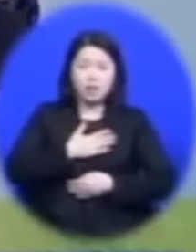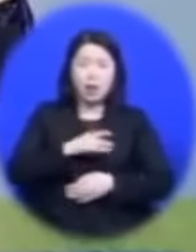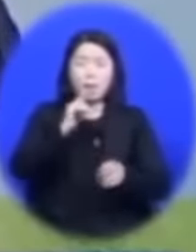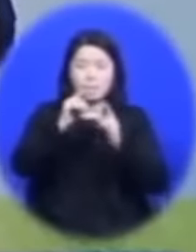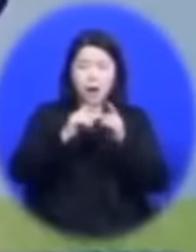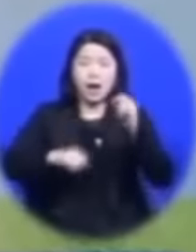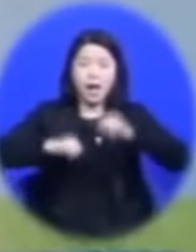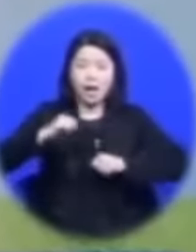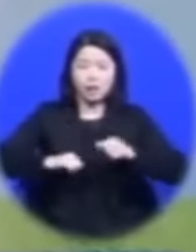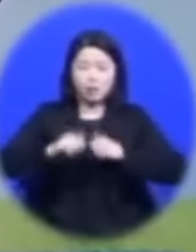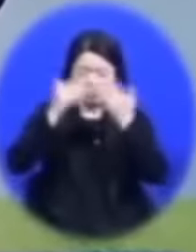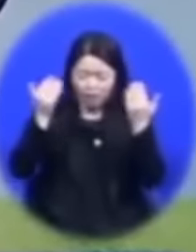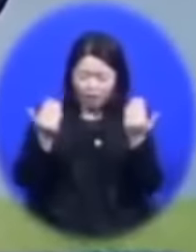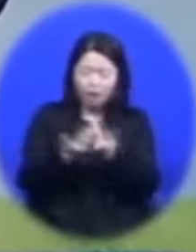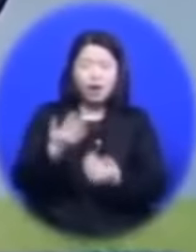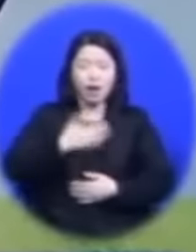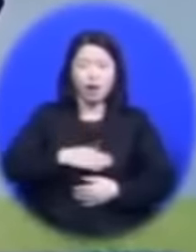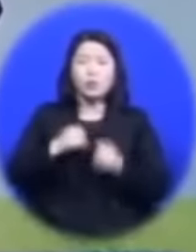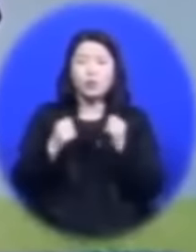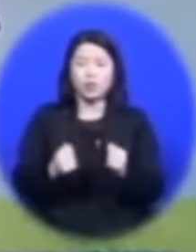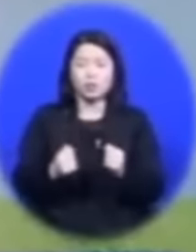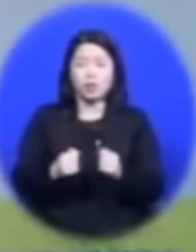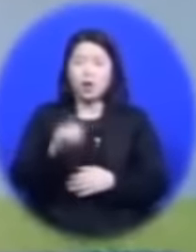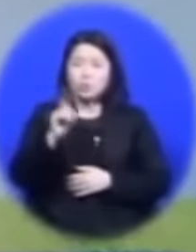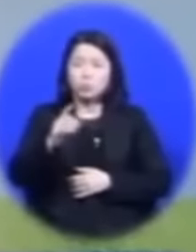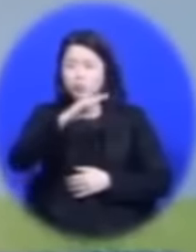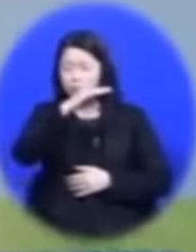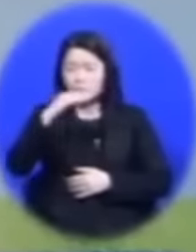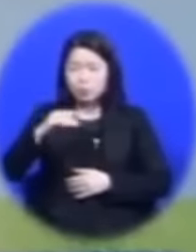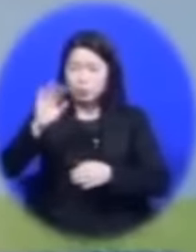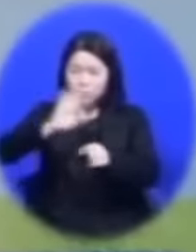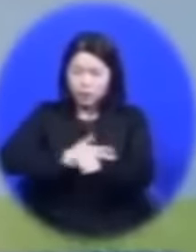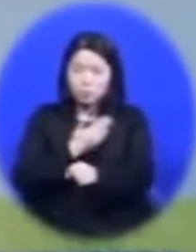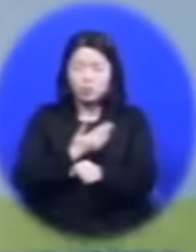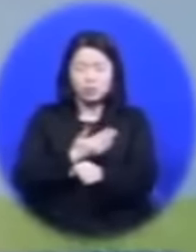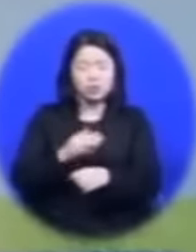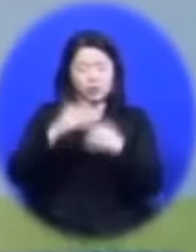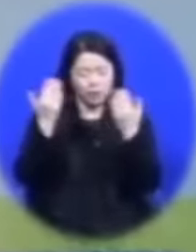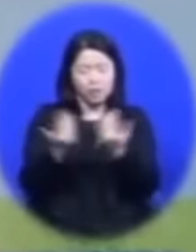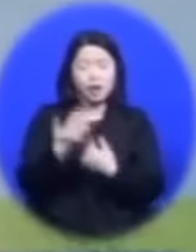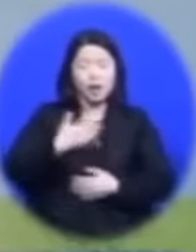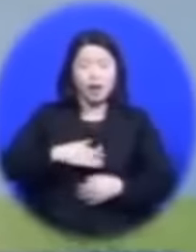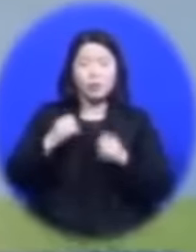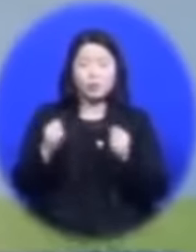말과 행동을 다 알고 계세요. 무엇이 옳은지 그른지도 다 알고 계십니다.